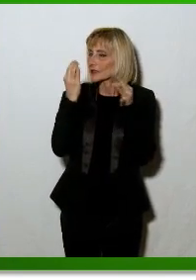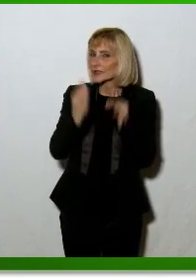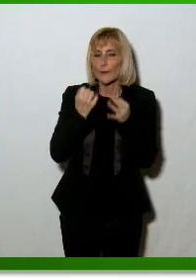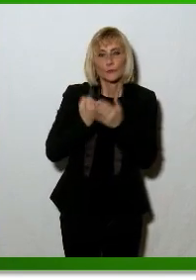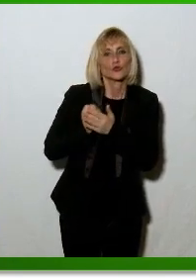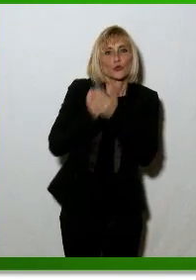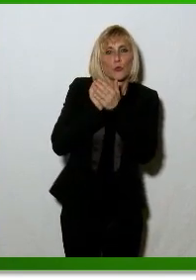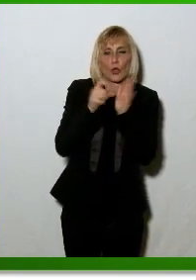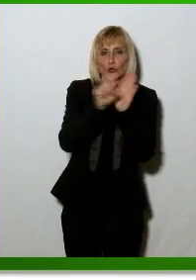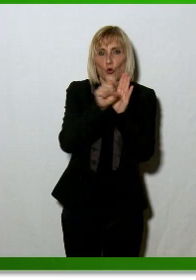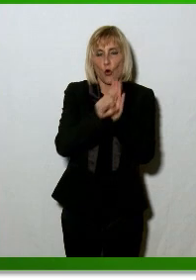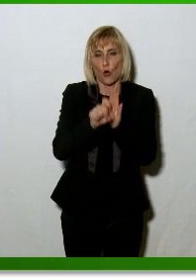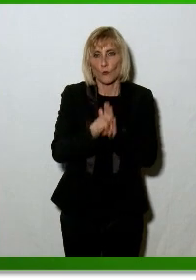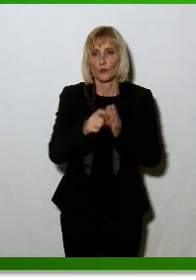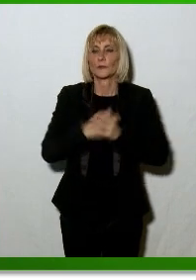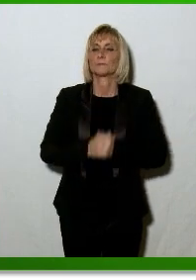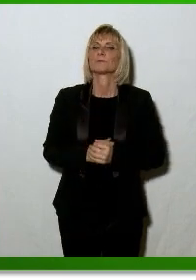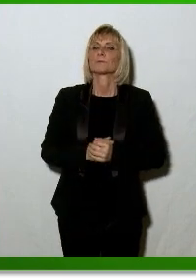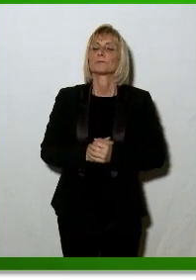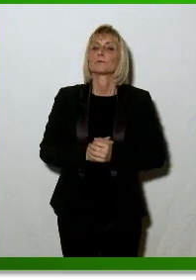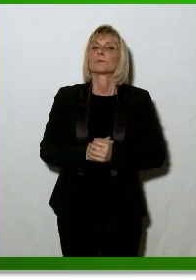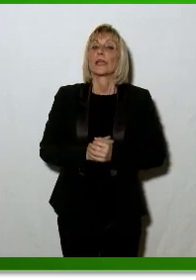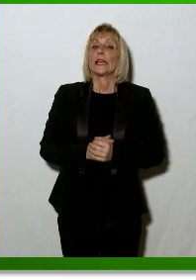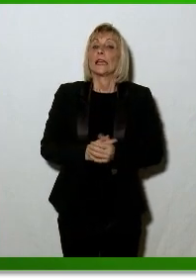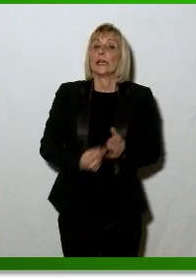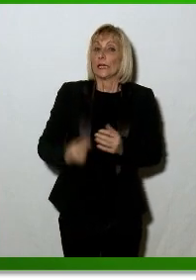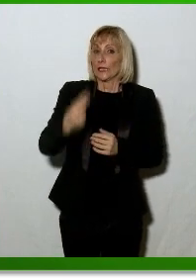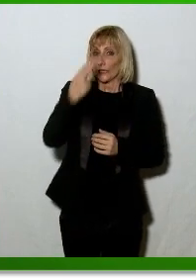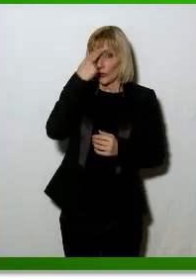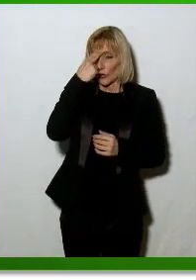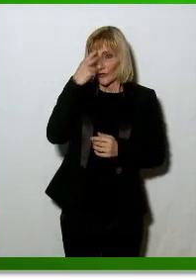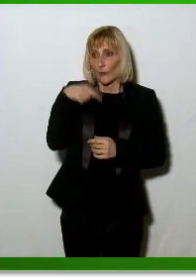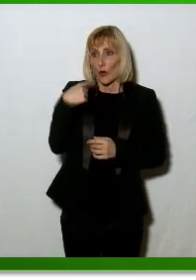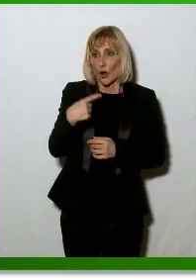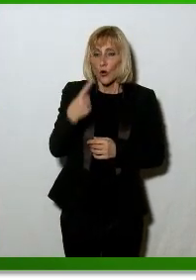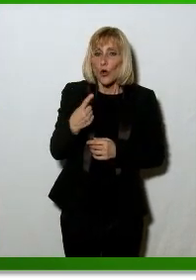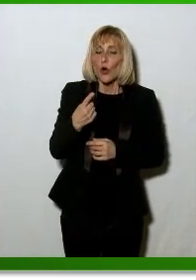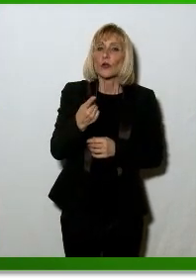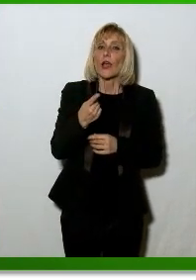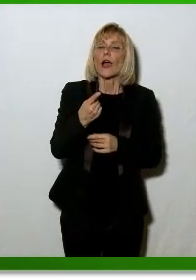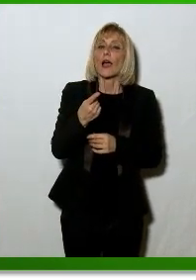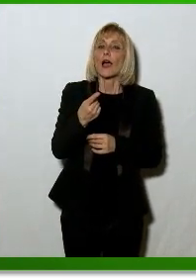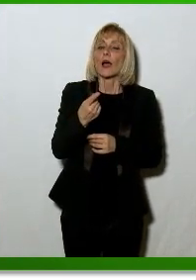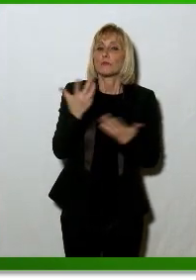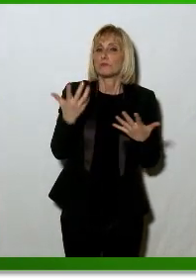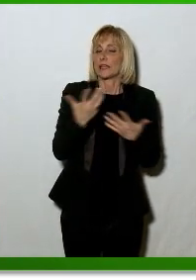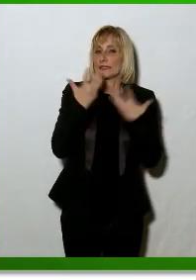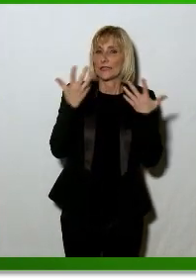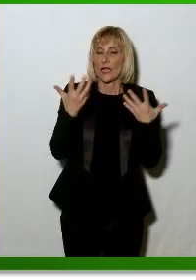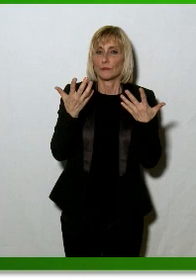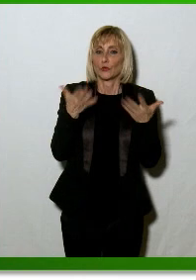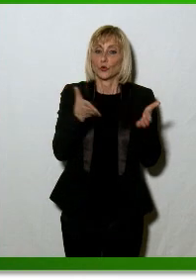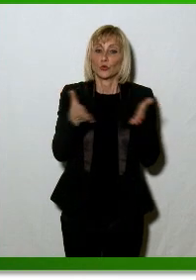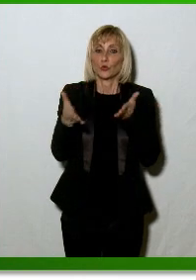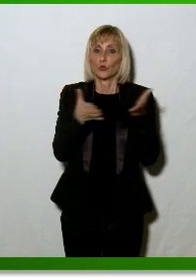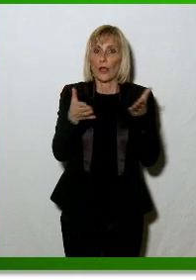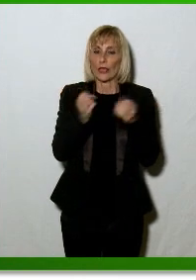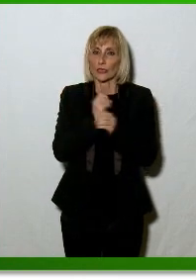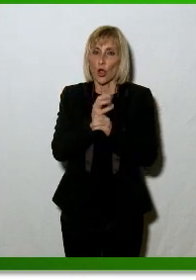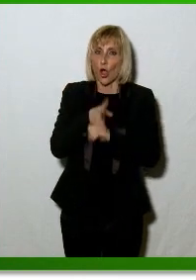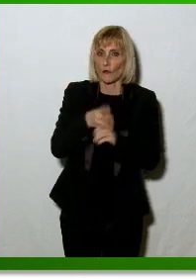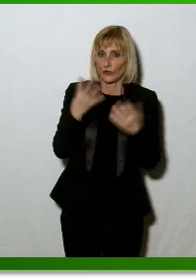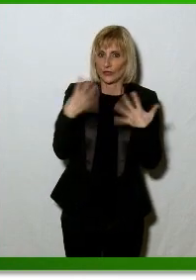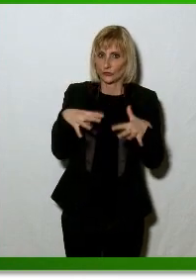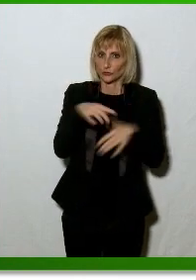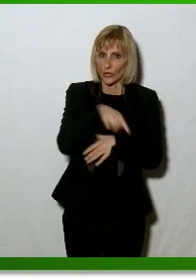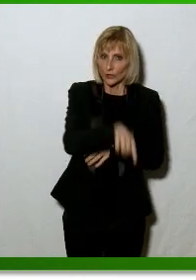dei comuni ricordiamo ancora tutti noi sindaci toscani ad esempio durante la pandemia le